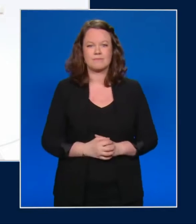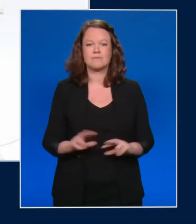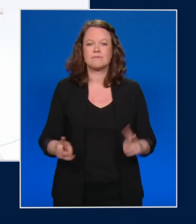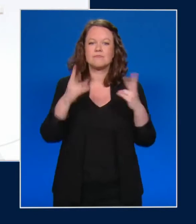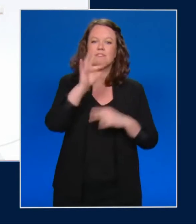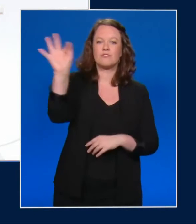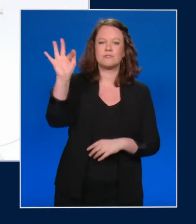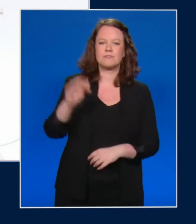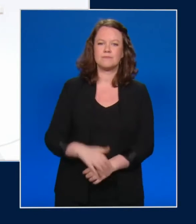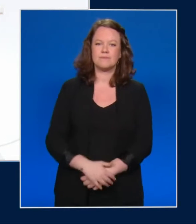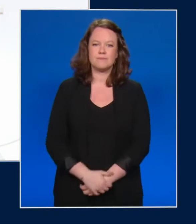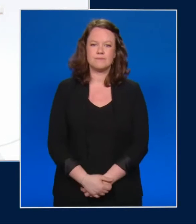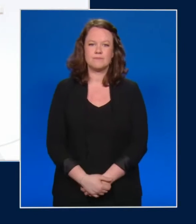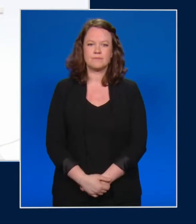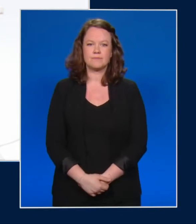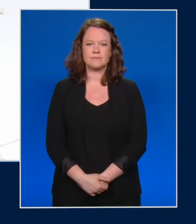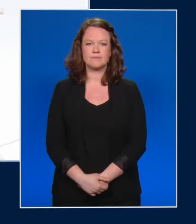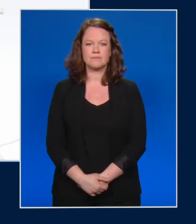la france